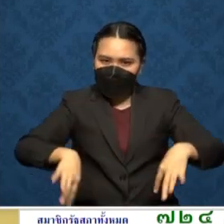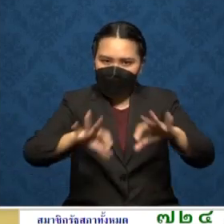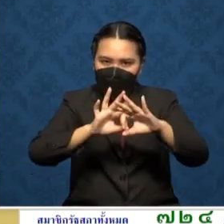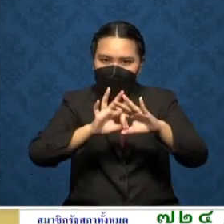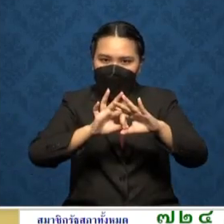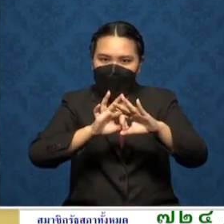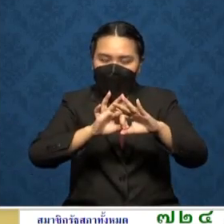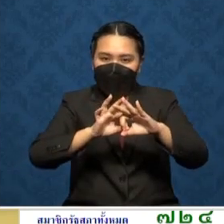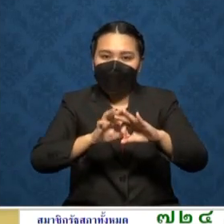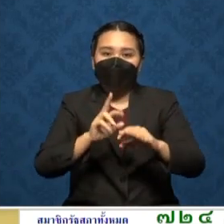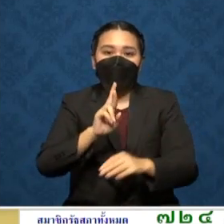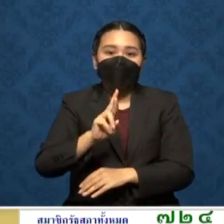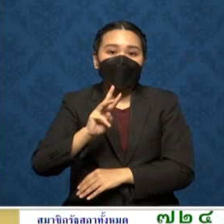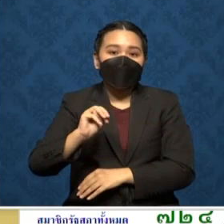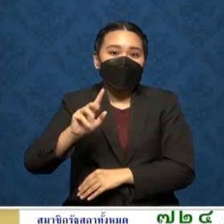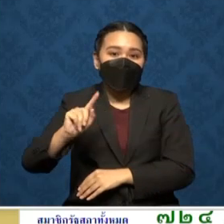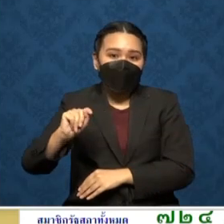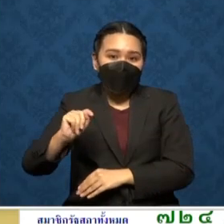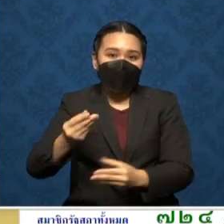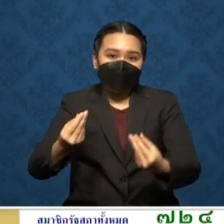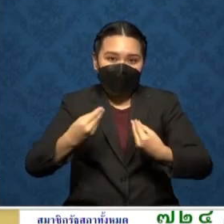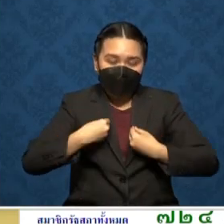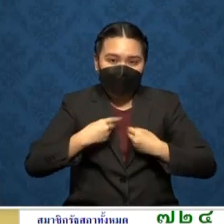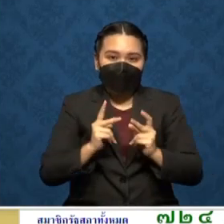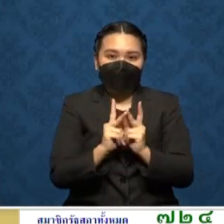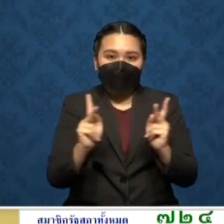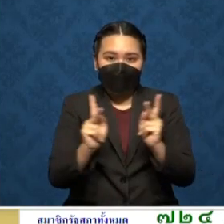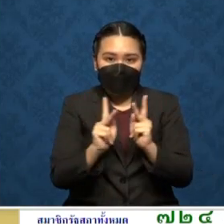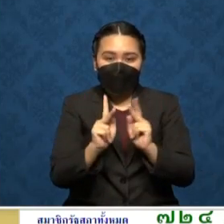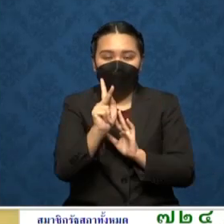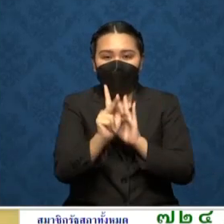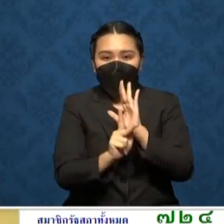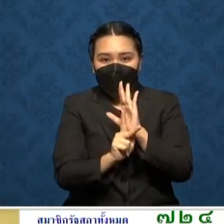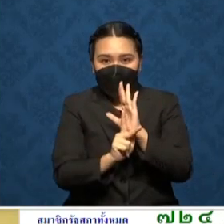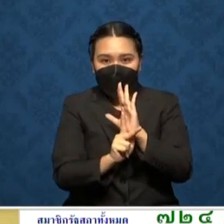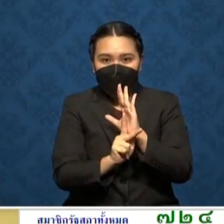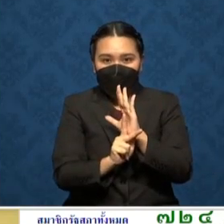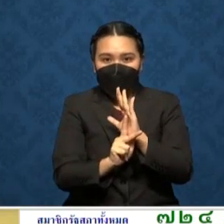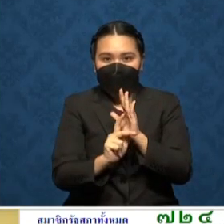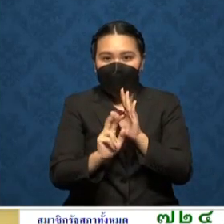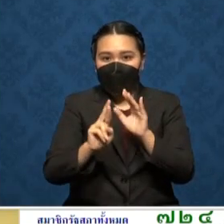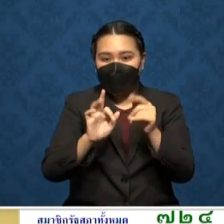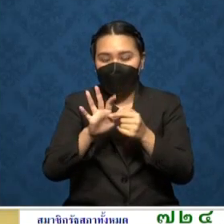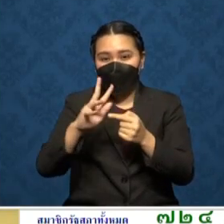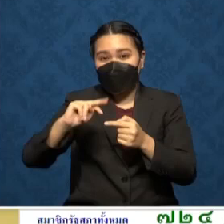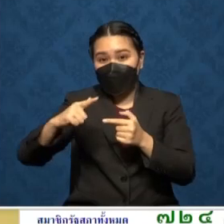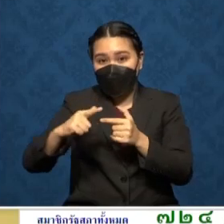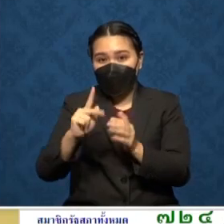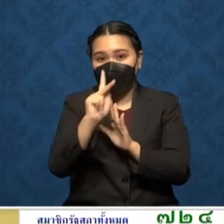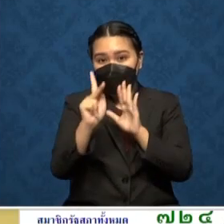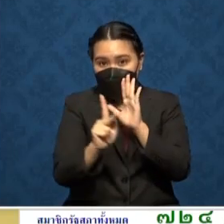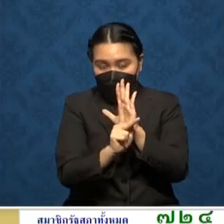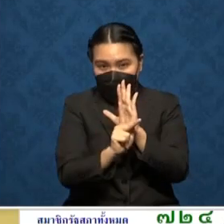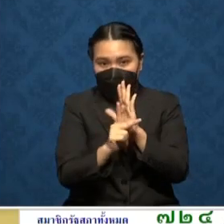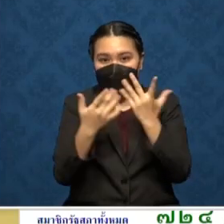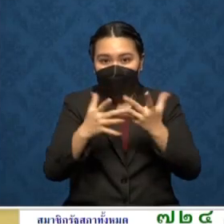ดังนั้นคณะรัฐมนตรีจึงได้มอบหมายให้สำนักงานคณะกรรมการกฤษฎีกาไปยกร่างแล้วก็เปิดรับฟังความคิดเห็นของ